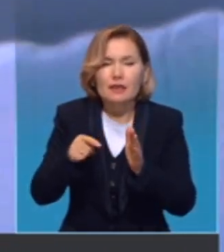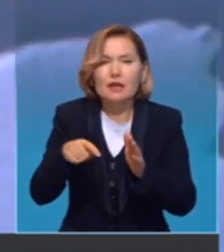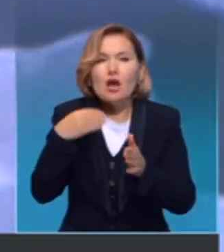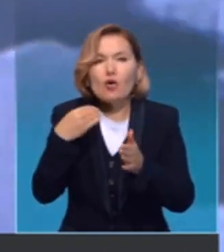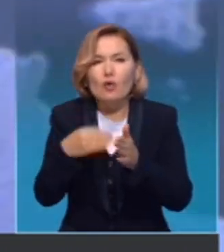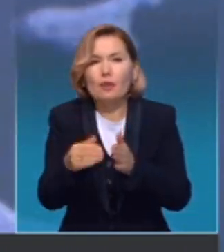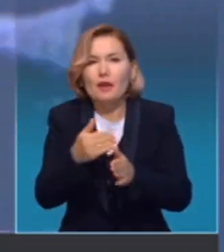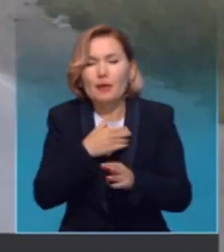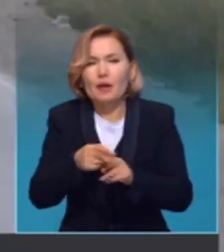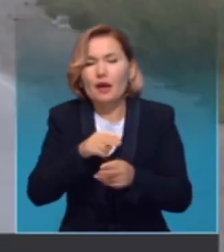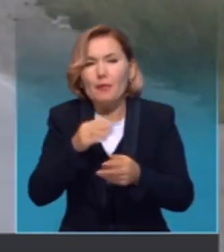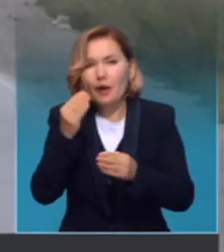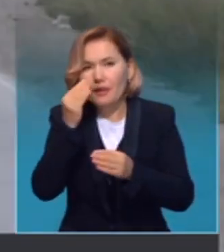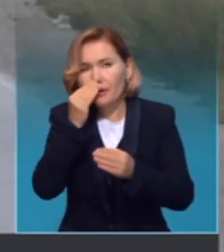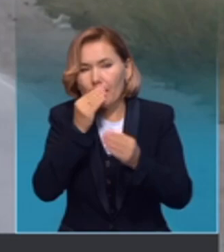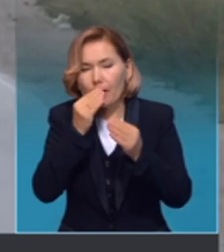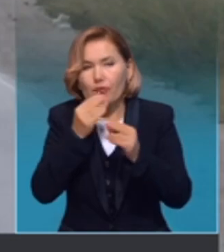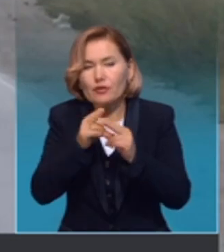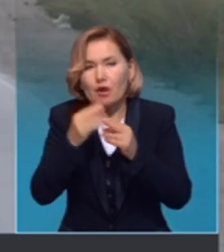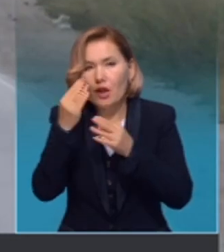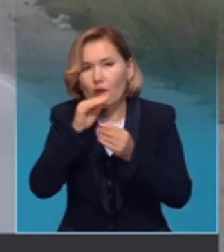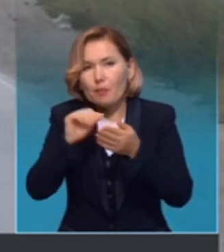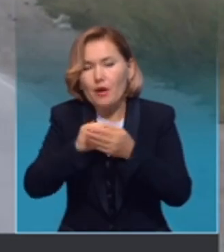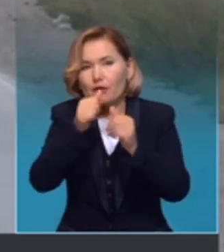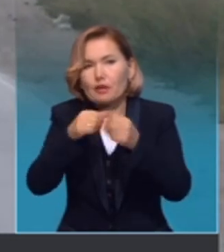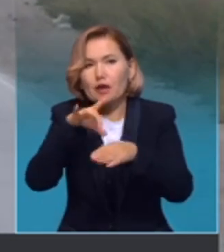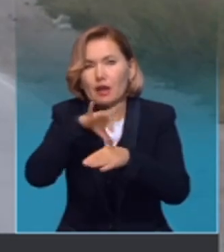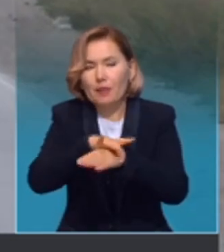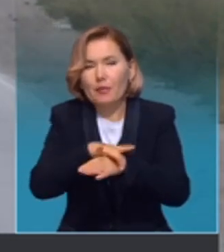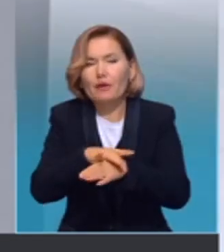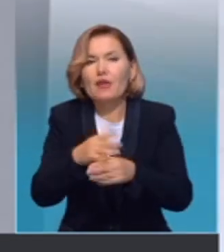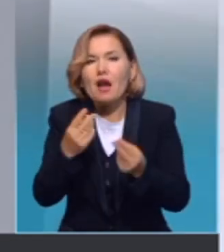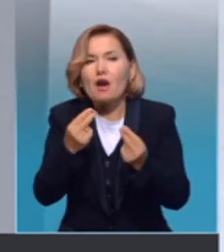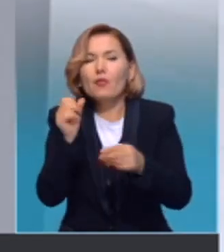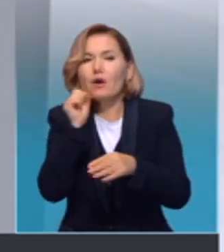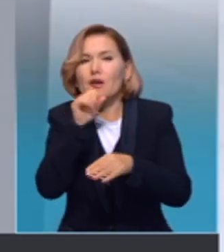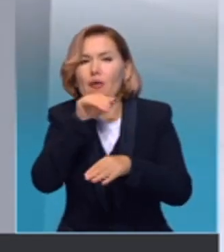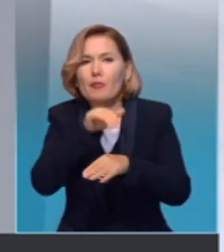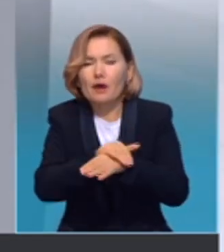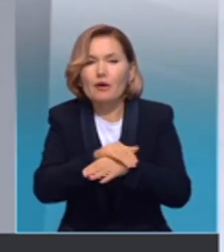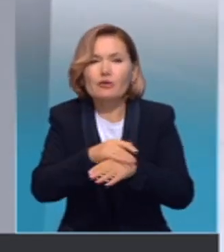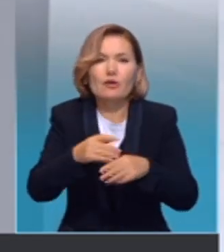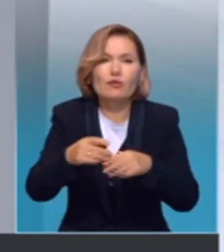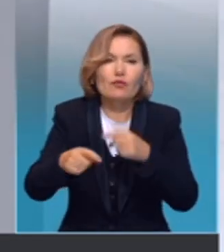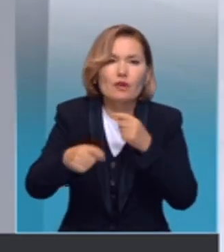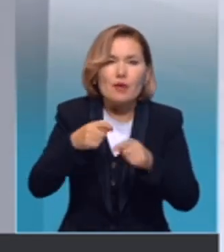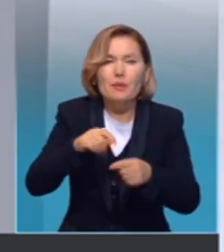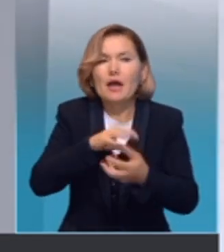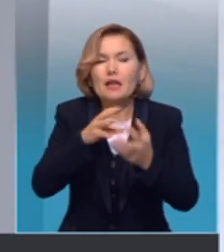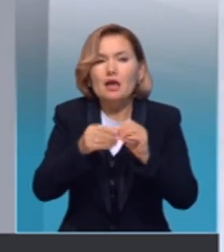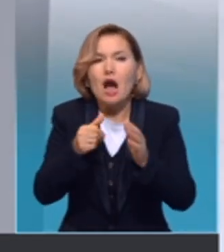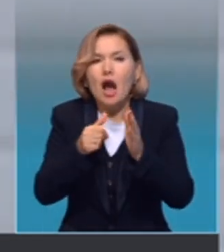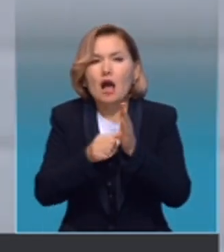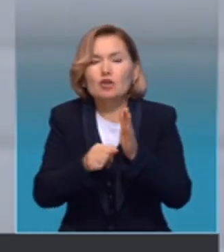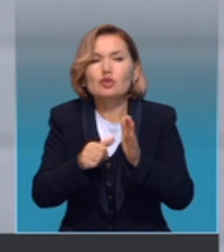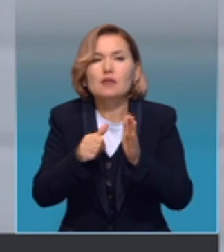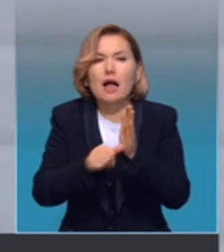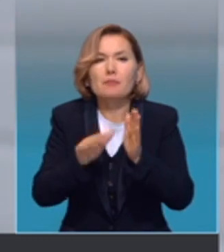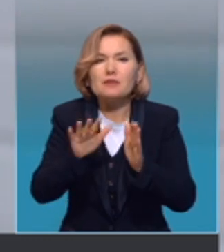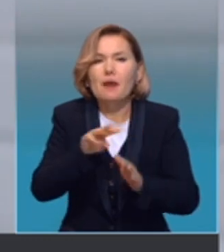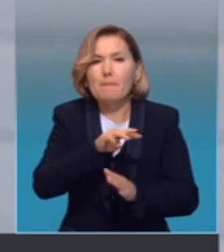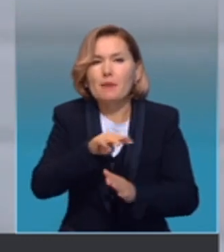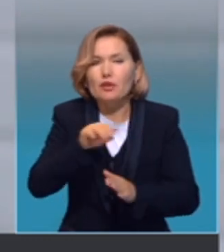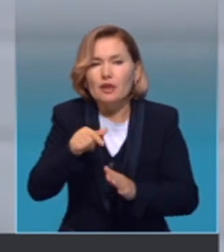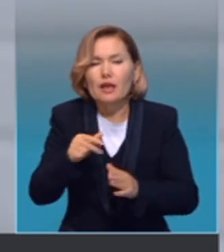алмақ болған. Жемқорлыққа қарсы қызмет мамандары бюджет қаржысын тиімсіз пайдаланудың алдын алды. Нәтижесінде 665